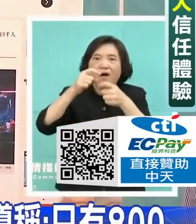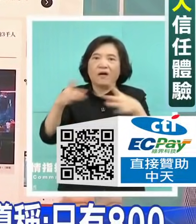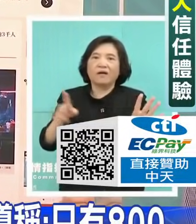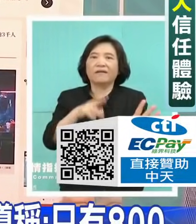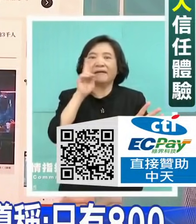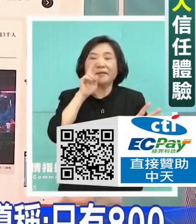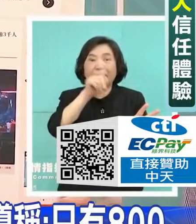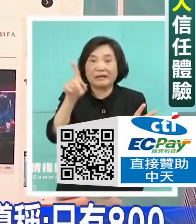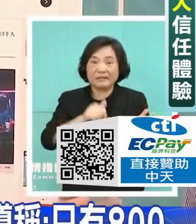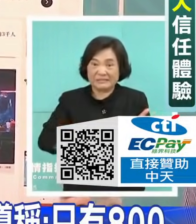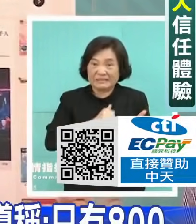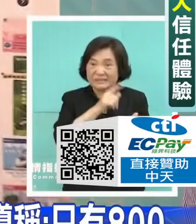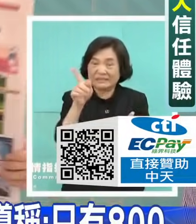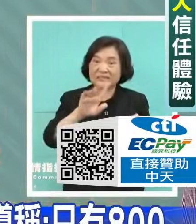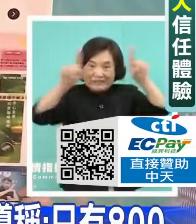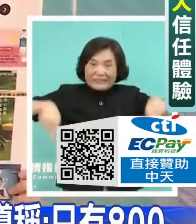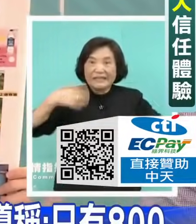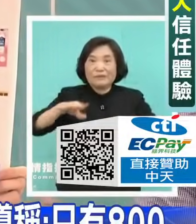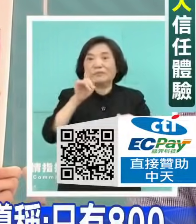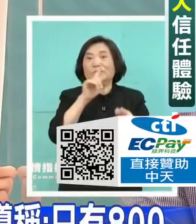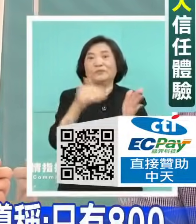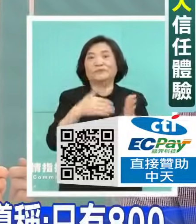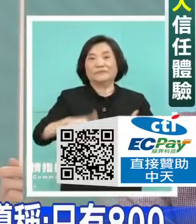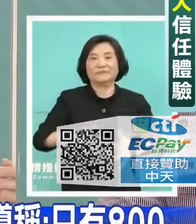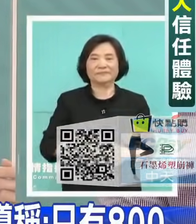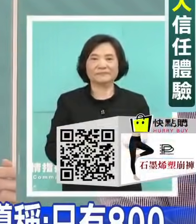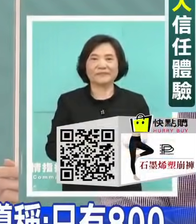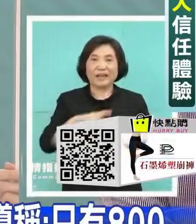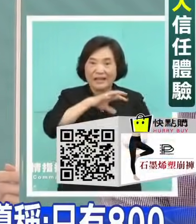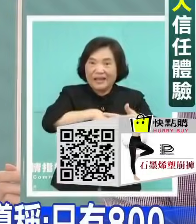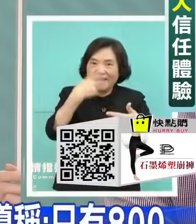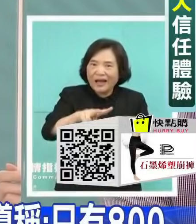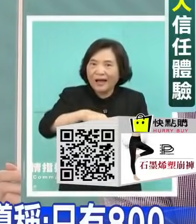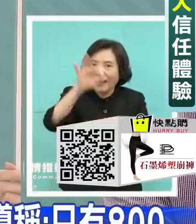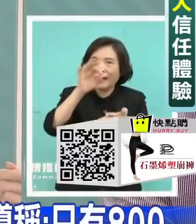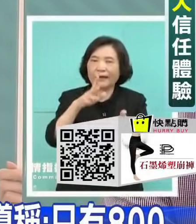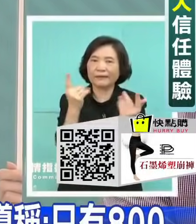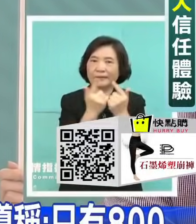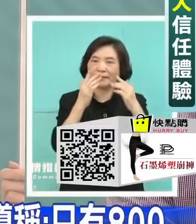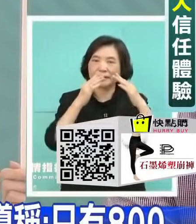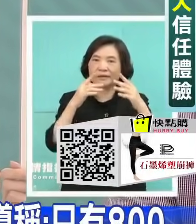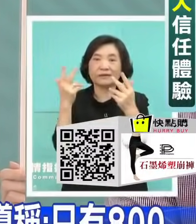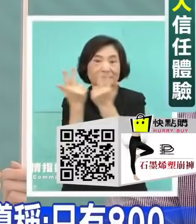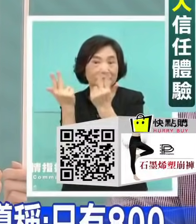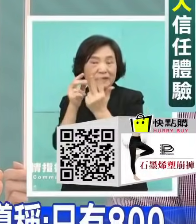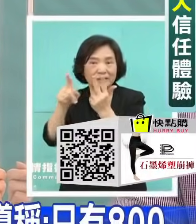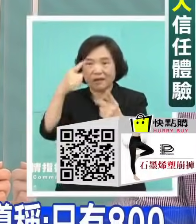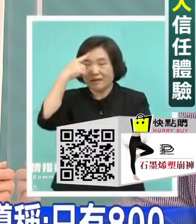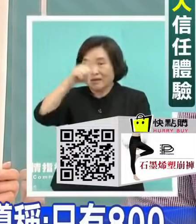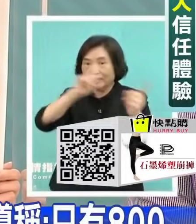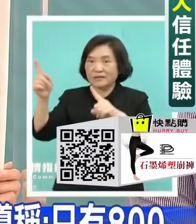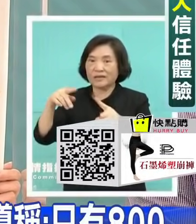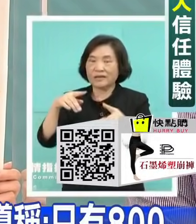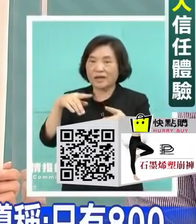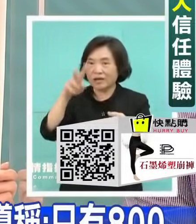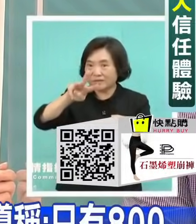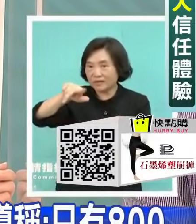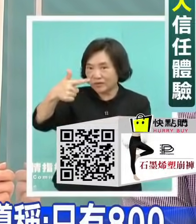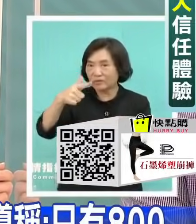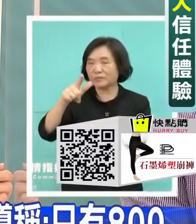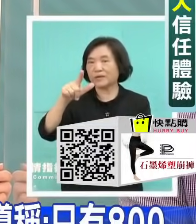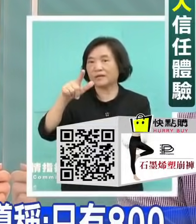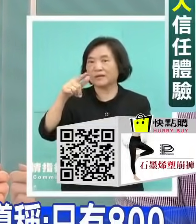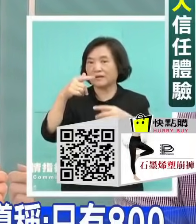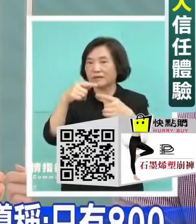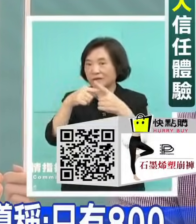资深媒体人应该有的表现。这里面啊，还有其中他有讲到说，台北市新北市在一天之内就完成了